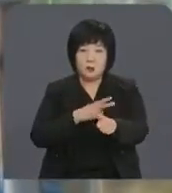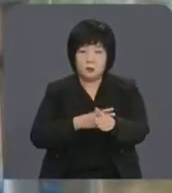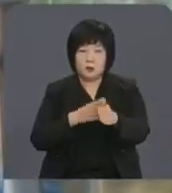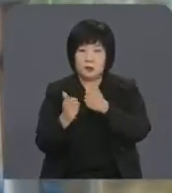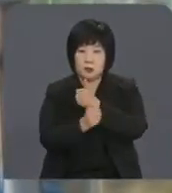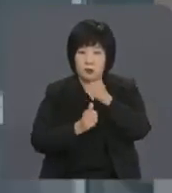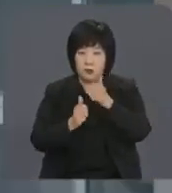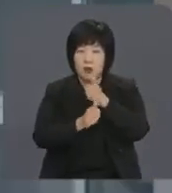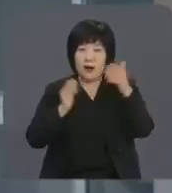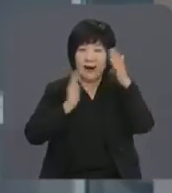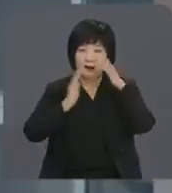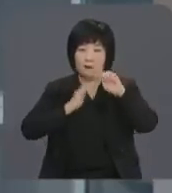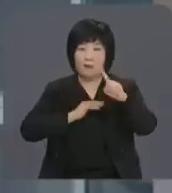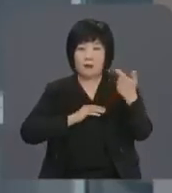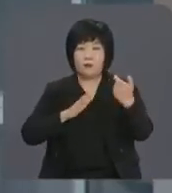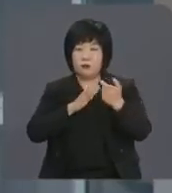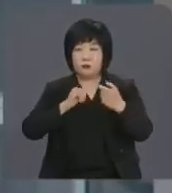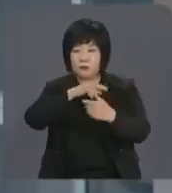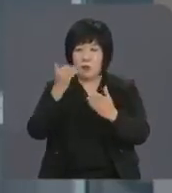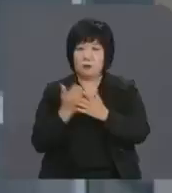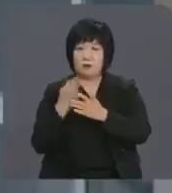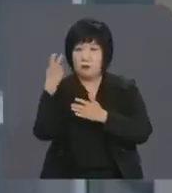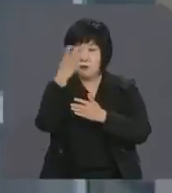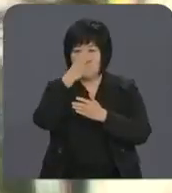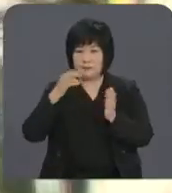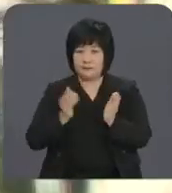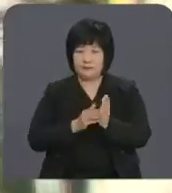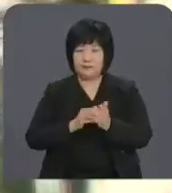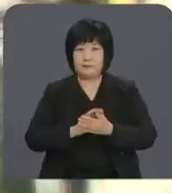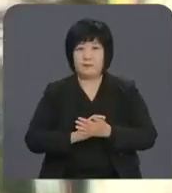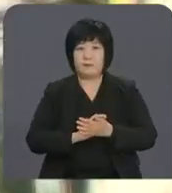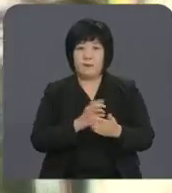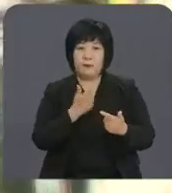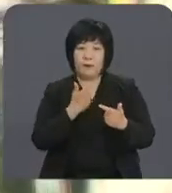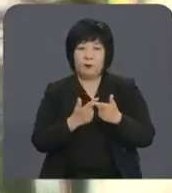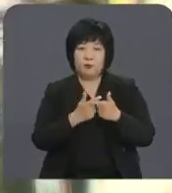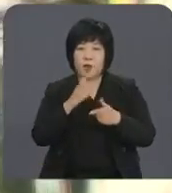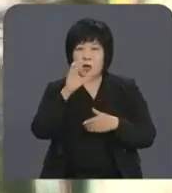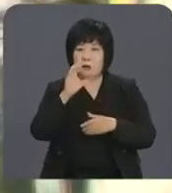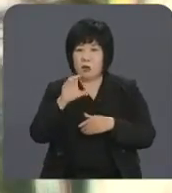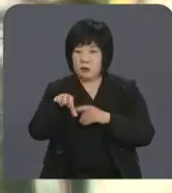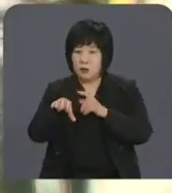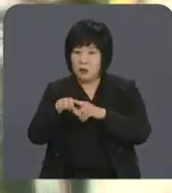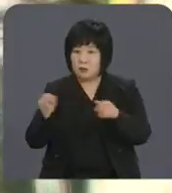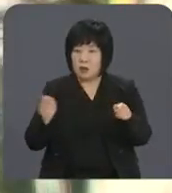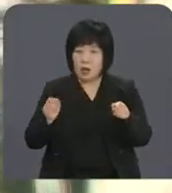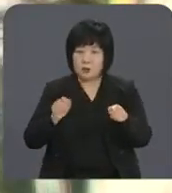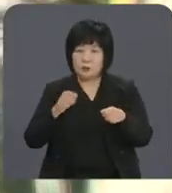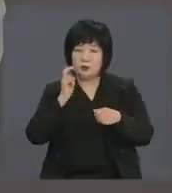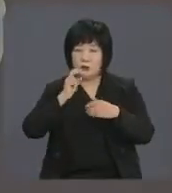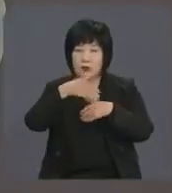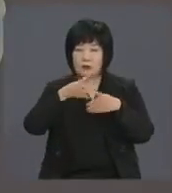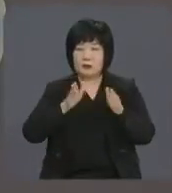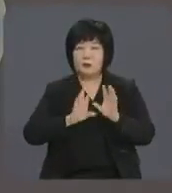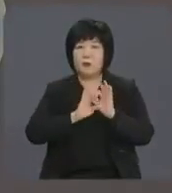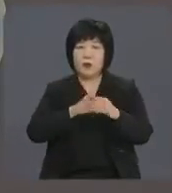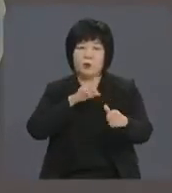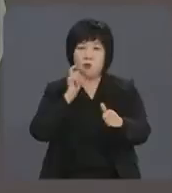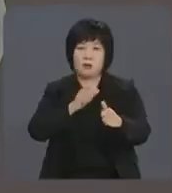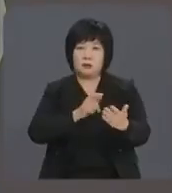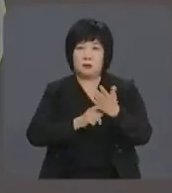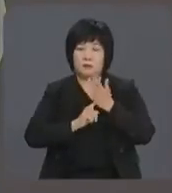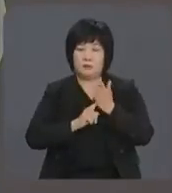160여 명 에 대한 전수 검사 에 들어갔습니다 부산의 한 성당에서 도장 9 음악실 과 관련한 확진 자가